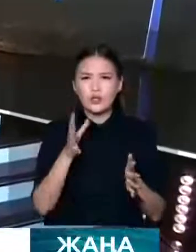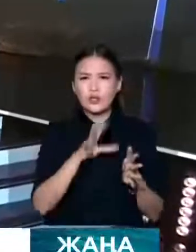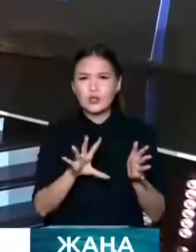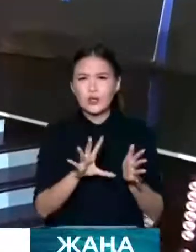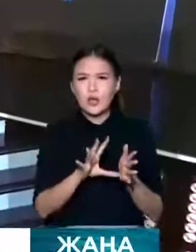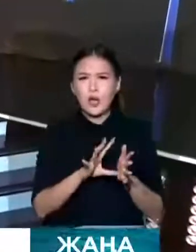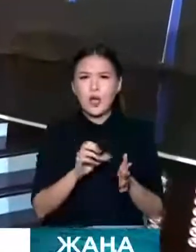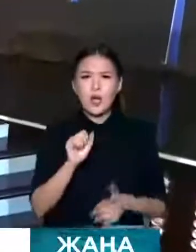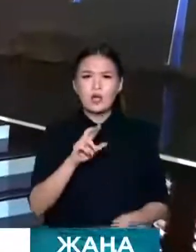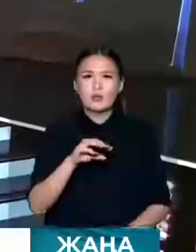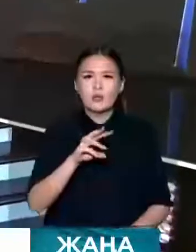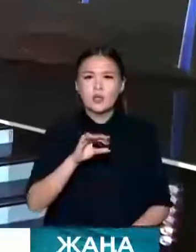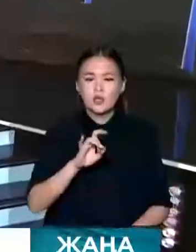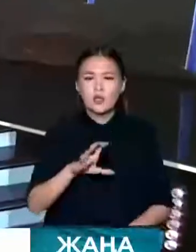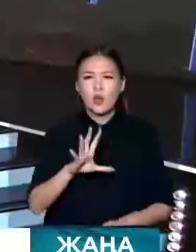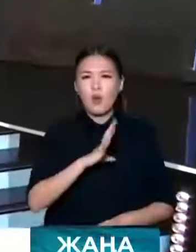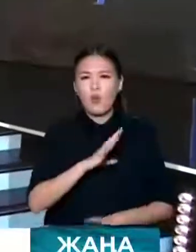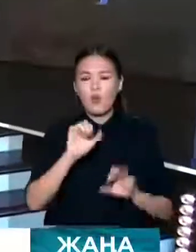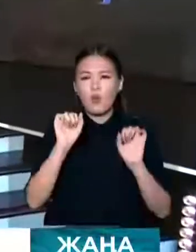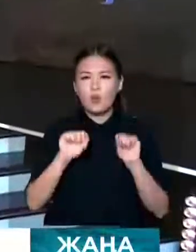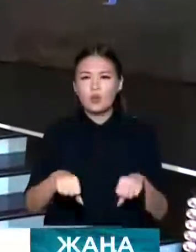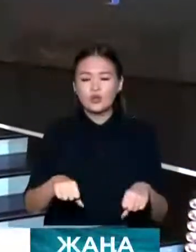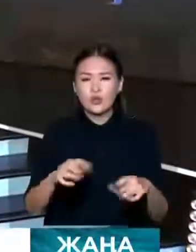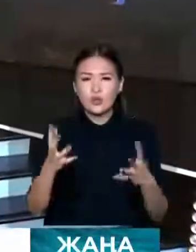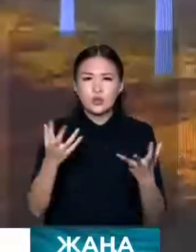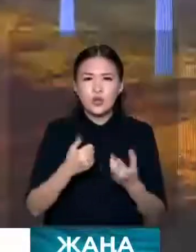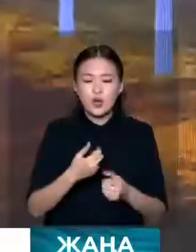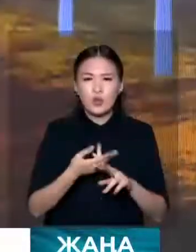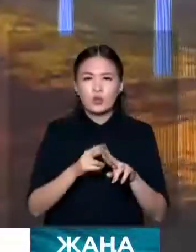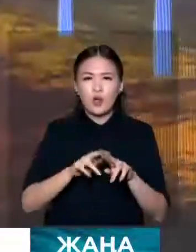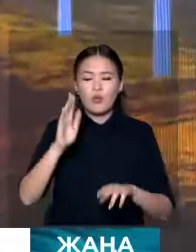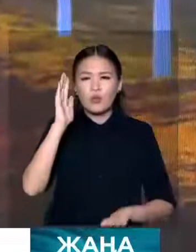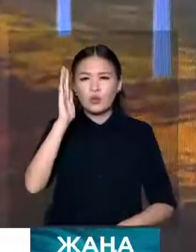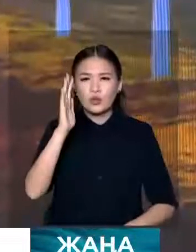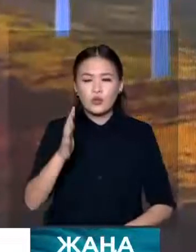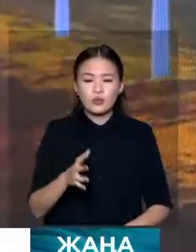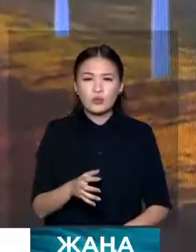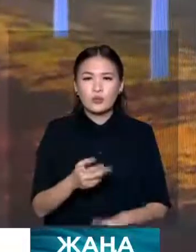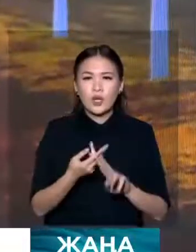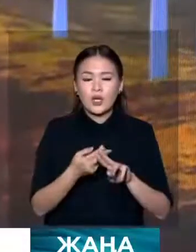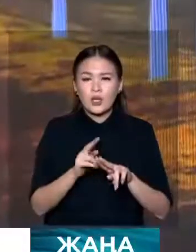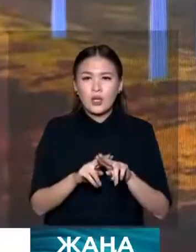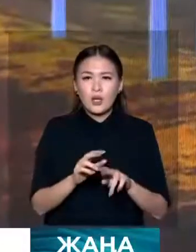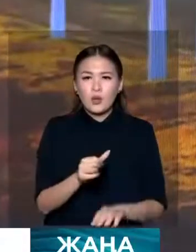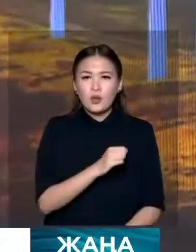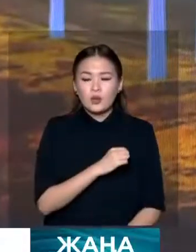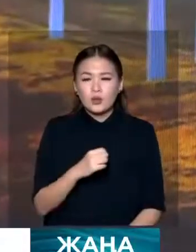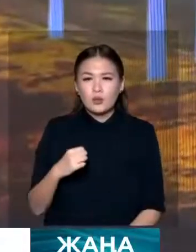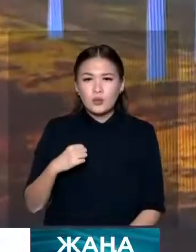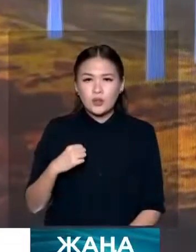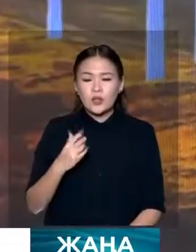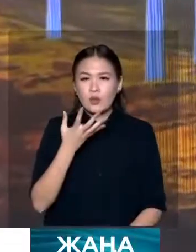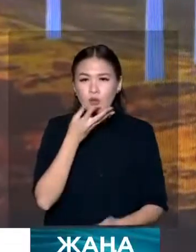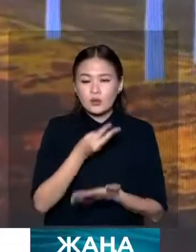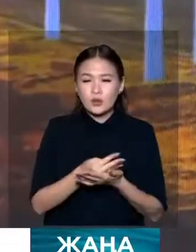техникалық, административті шаралар қолдана отырып, оны енді болашақта болдырмауға тырысады. Енді өзімнің